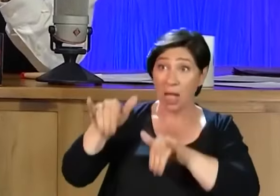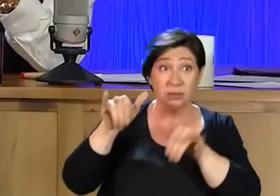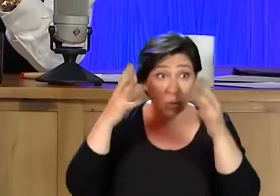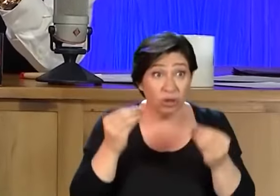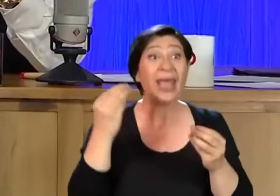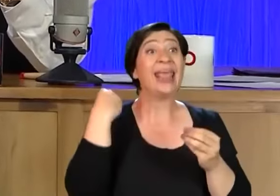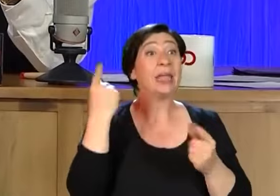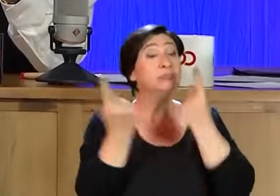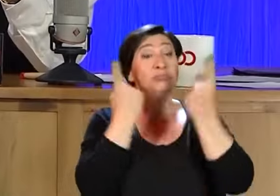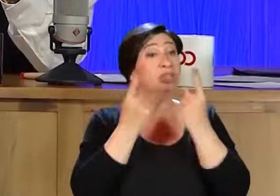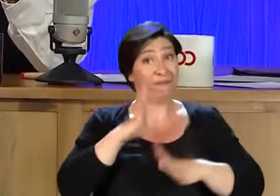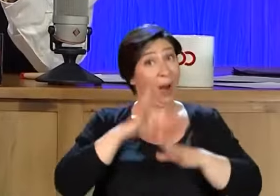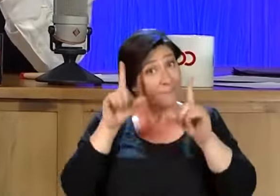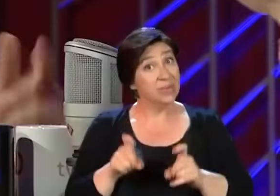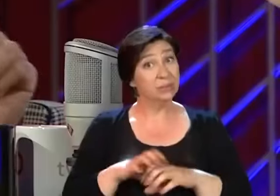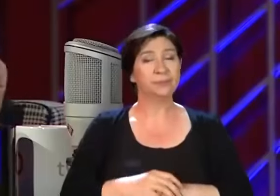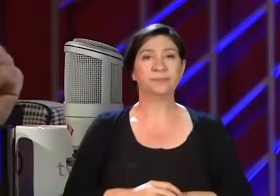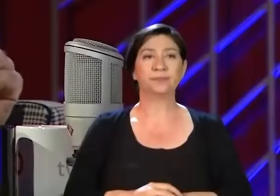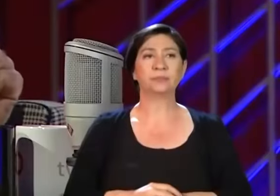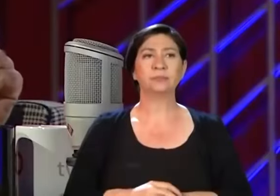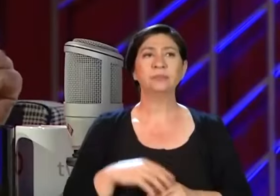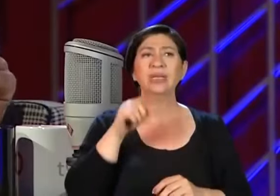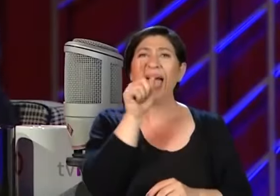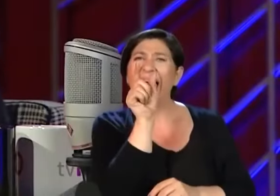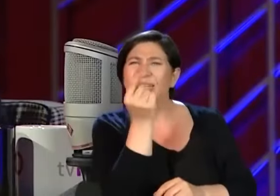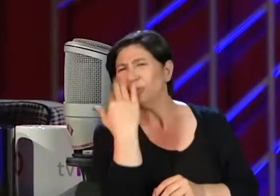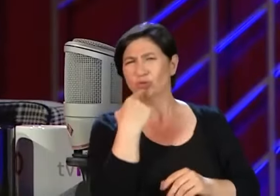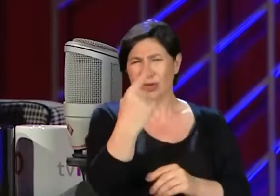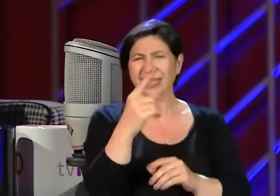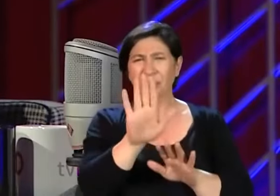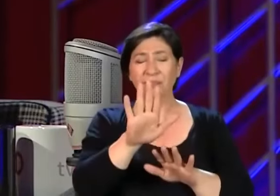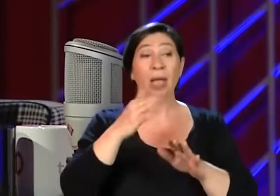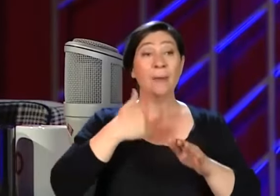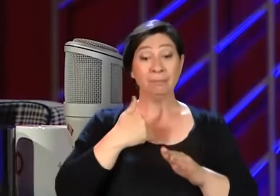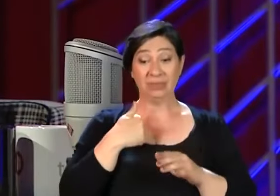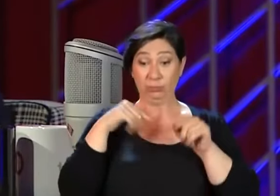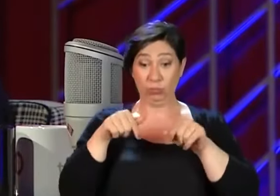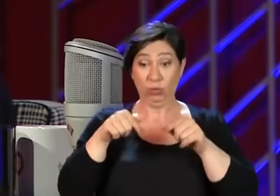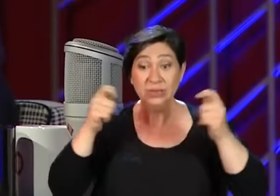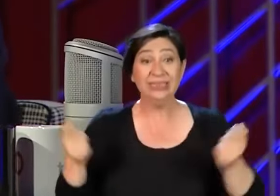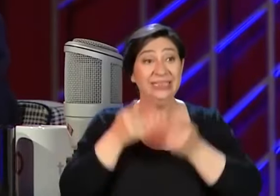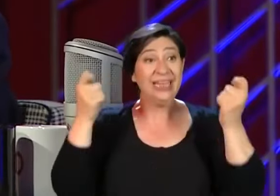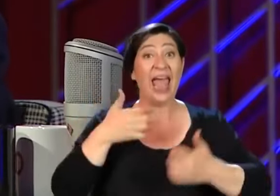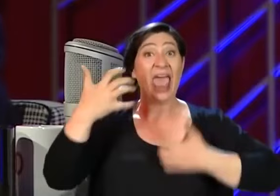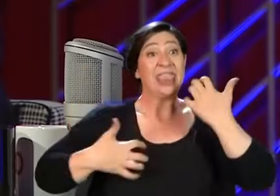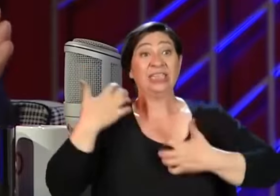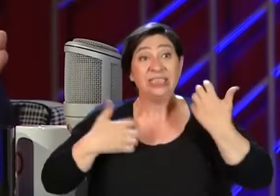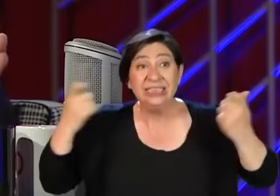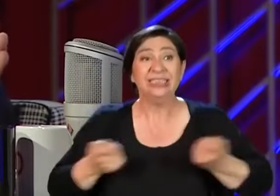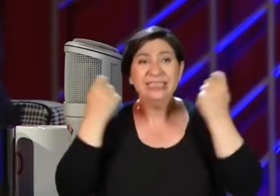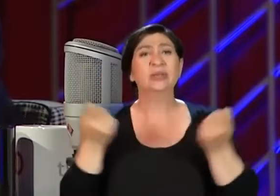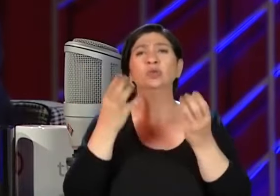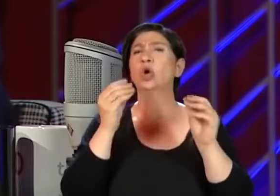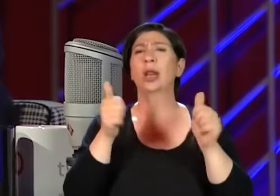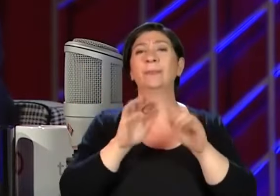yoksa yeni bir şey var mı? Az önce onu söyleyecektim. Yani dediğim gibi bizim bu eforu bir daha sarf etmemiz çok önemli